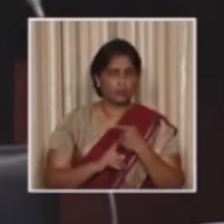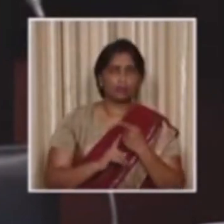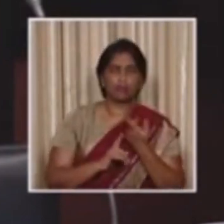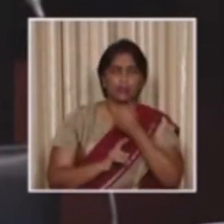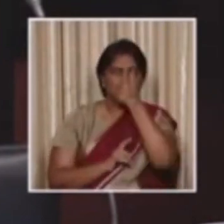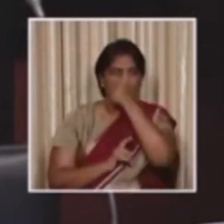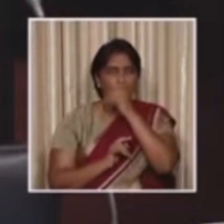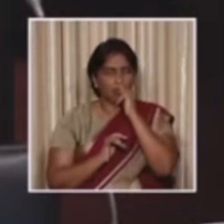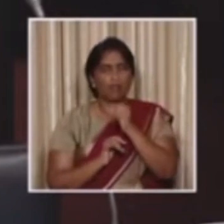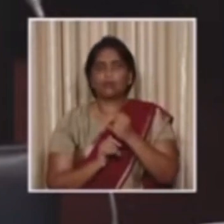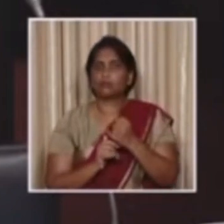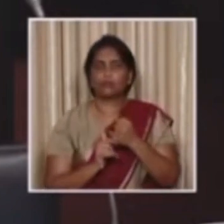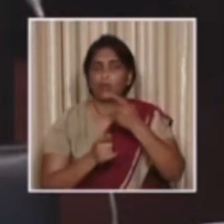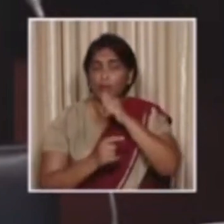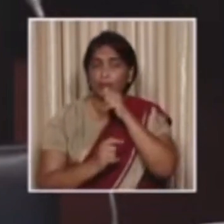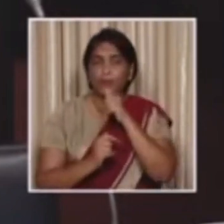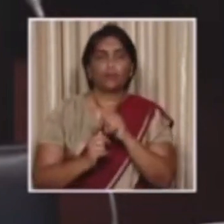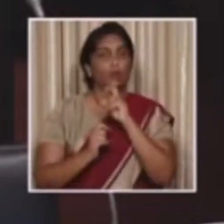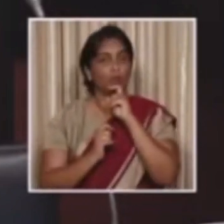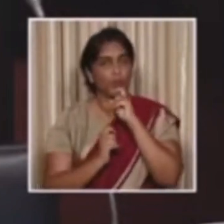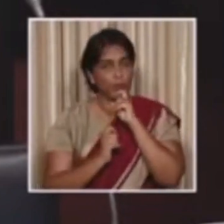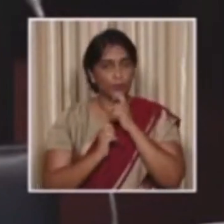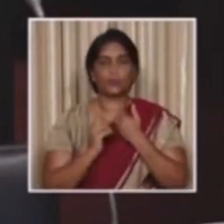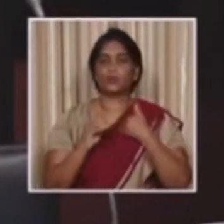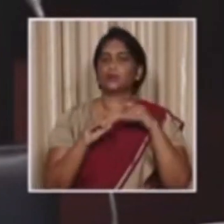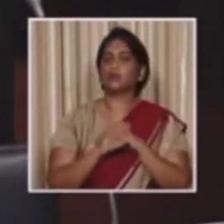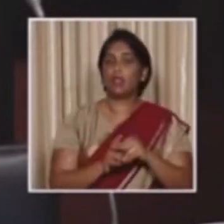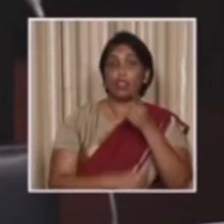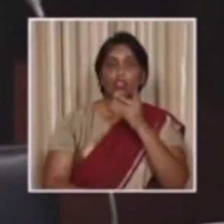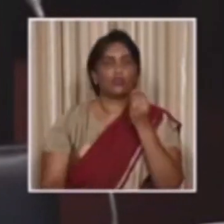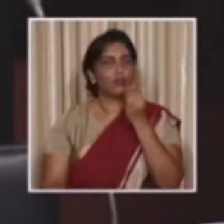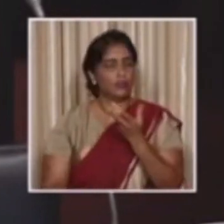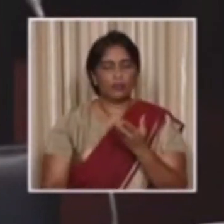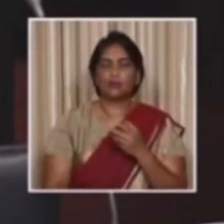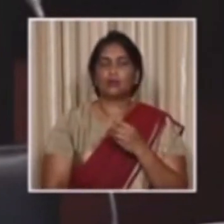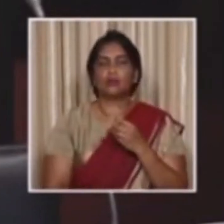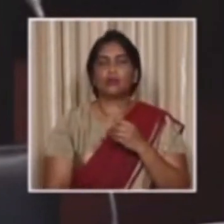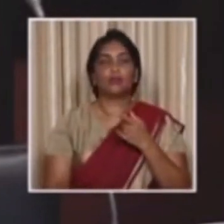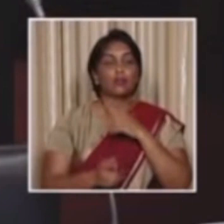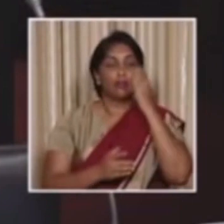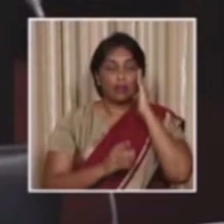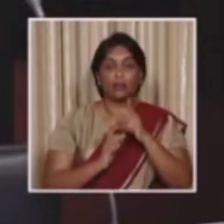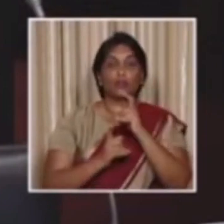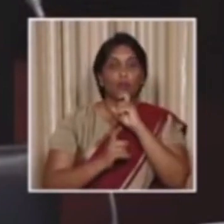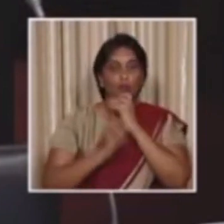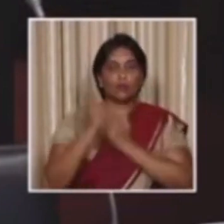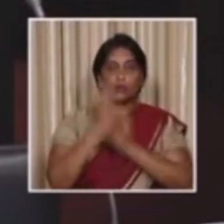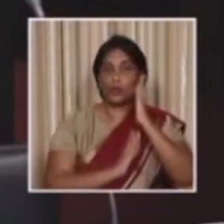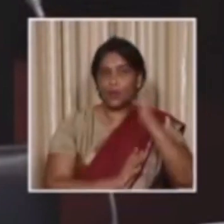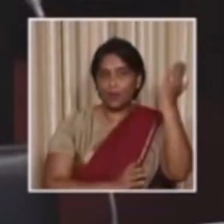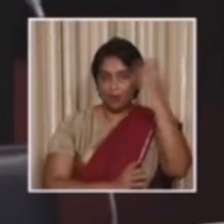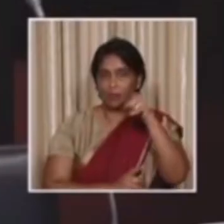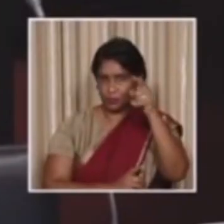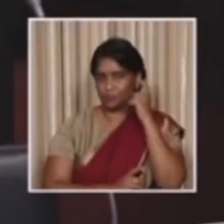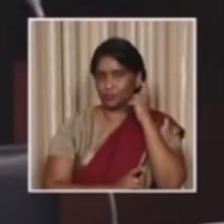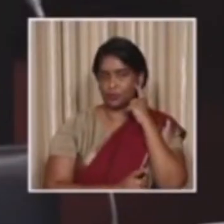ආපුහම කාවවත් ඇත්තටම නඩුවක් දාලා මේ රටේ දඬුවමක් දීලා නැහැ. ස්වාධීන නඩු පැවරීමේ කාර්යාලයක් අනික් රටවල තියෙනවා මුතුමා